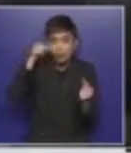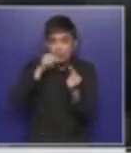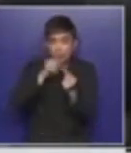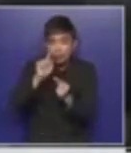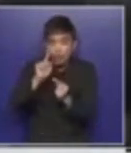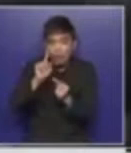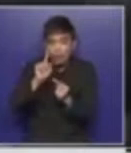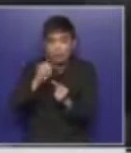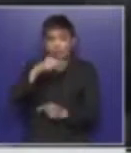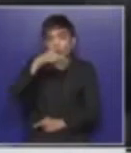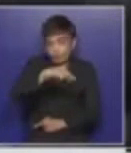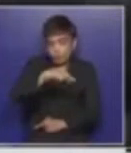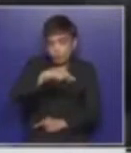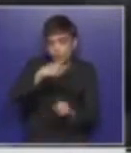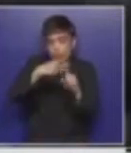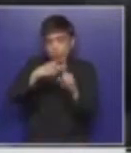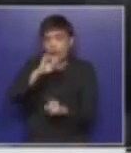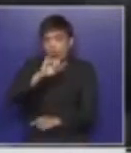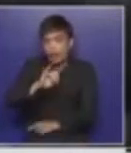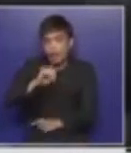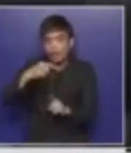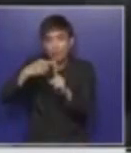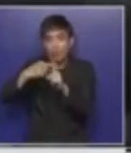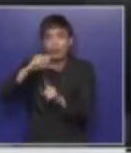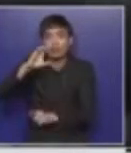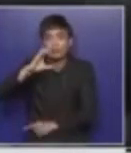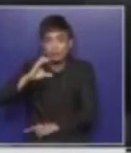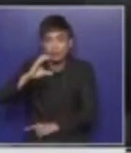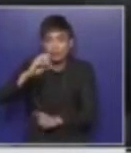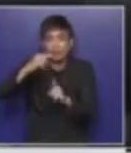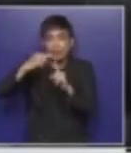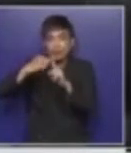เนี่ยในการขับเคลื่อนเศรษฐกิจเราเนี่ยมันขึ้นกับอะไรบ้างครับจูg+ตัว Iบวกตัว C